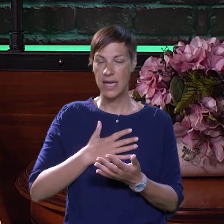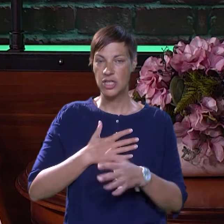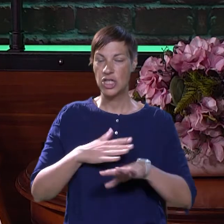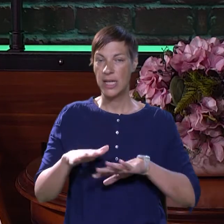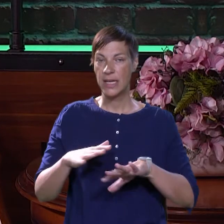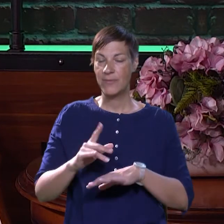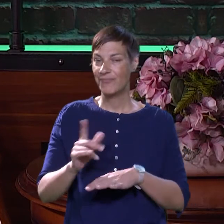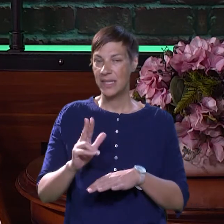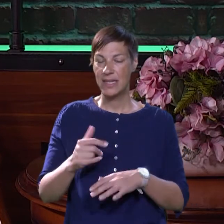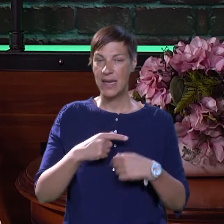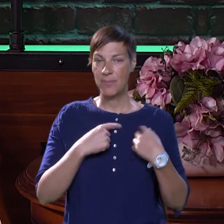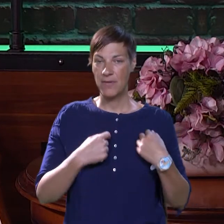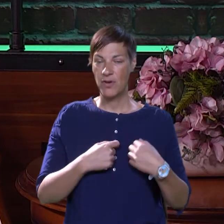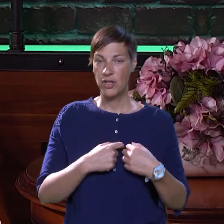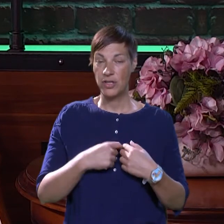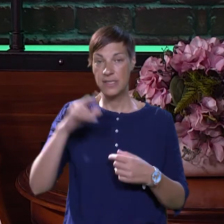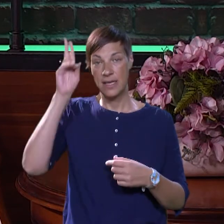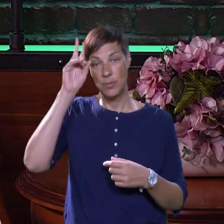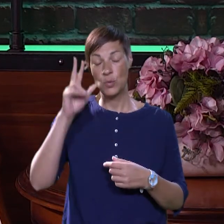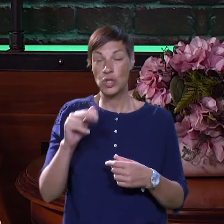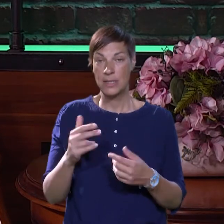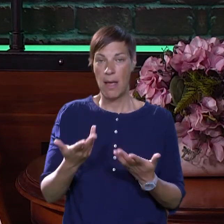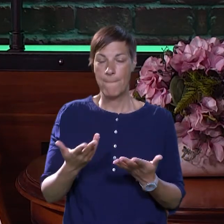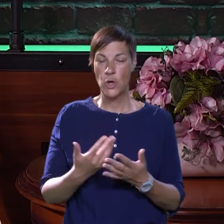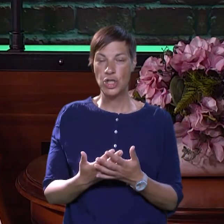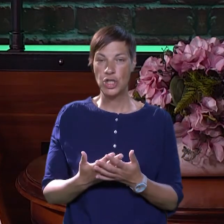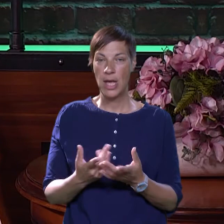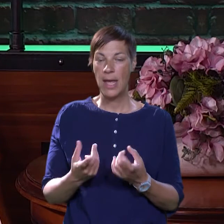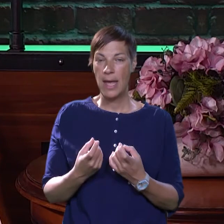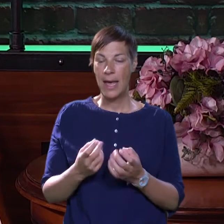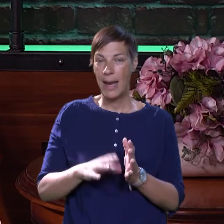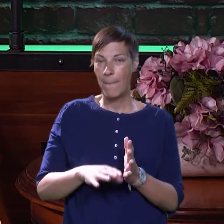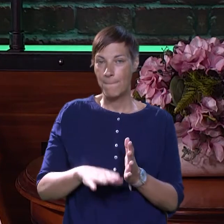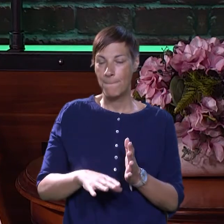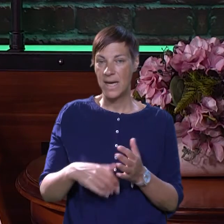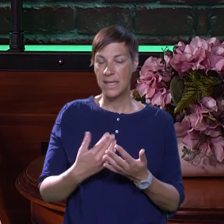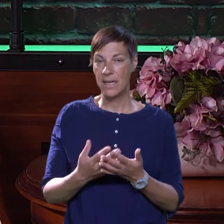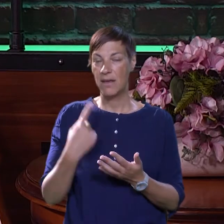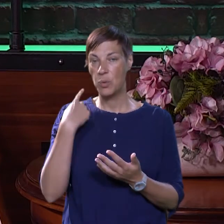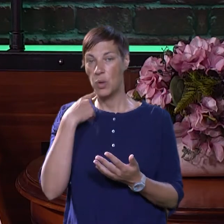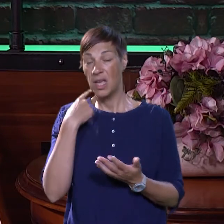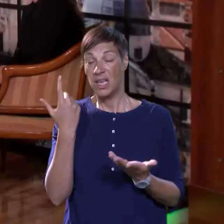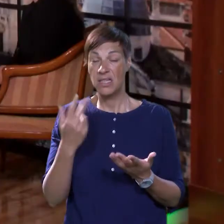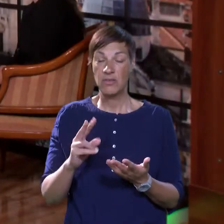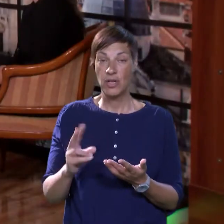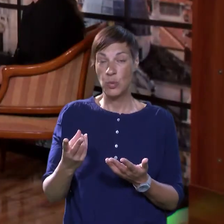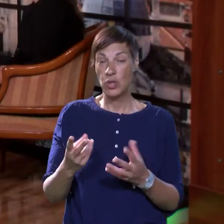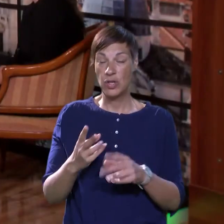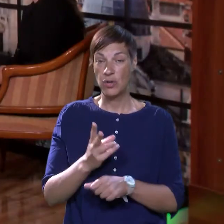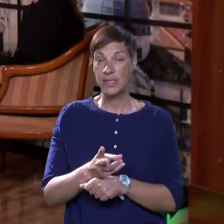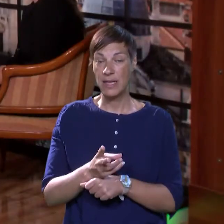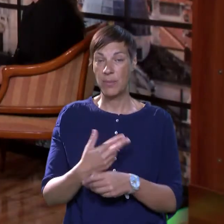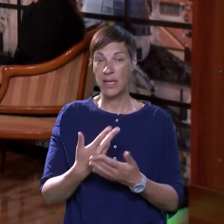našu populaciju. Nije da ne postoje čak volonterske prilike, one postoje. puno skromnije nego u UK ili negdje gdje